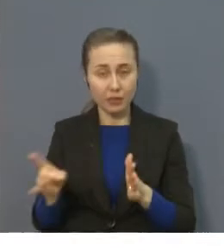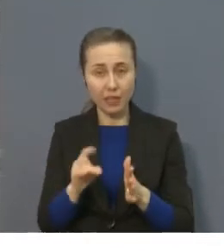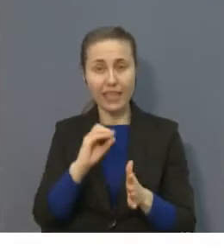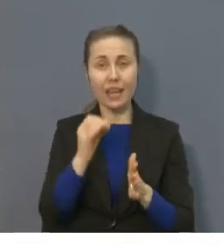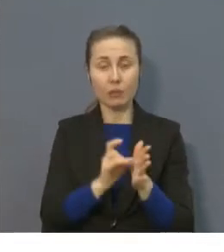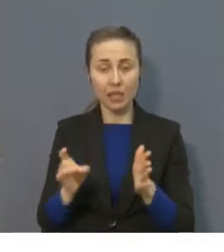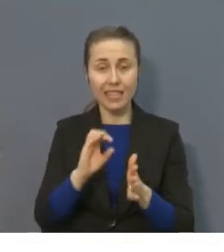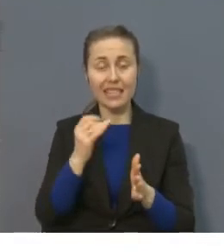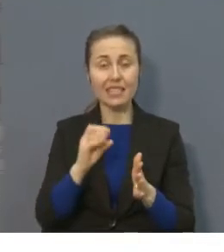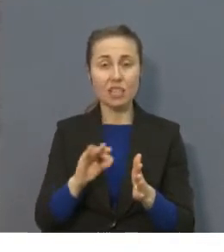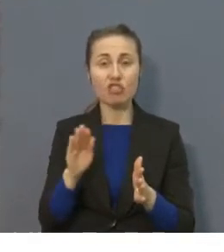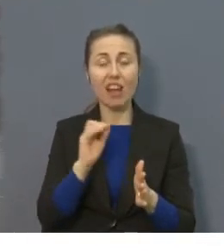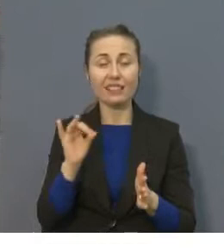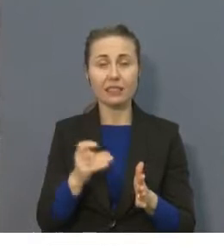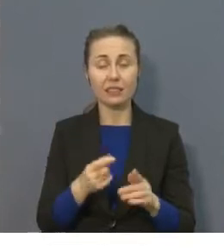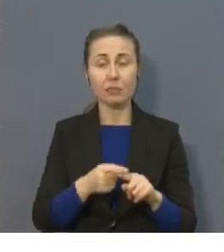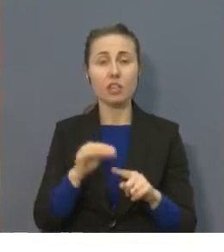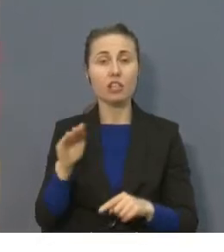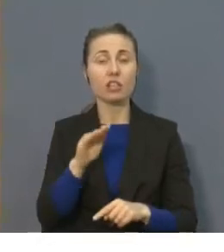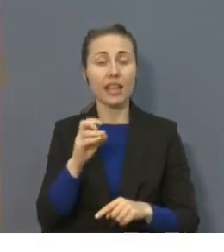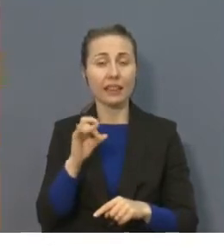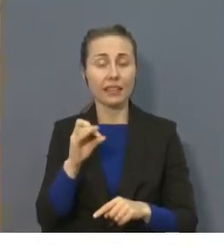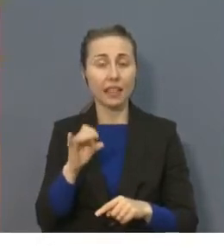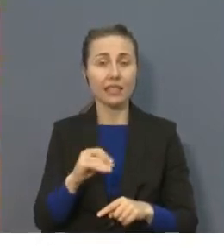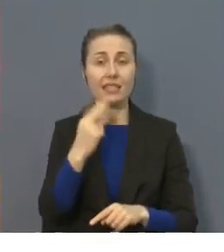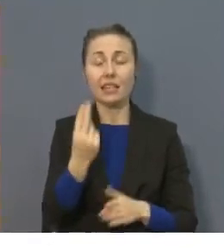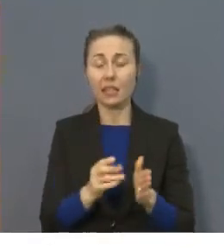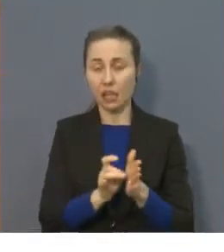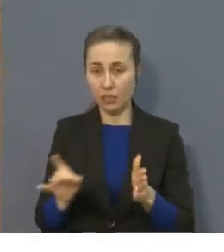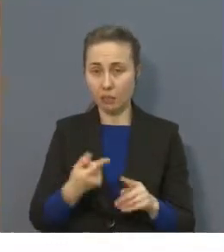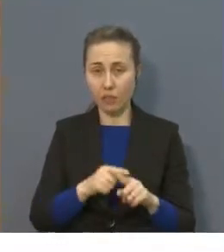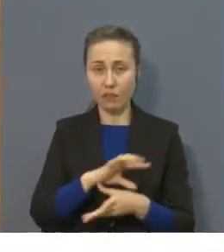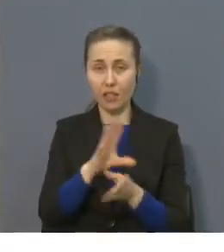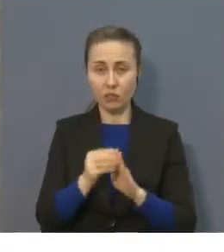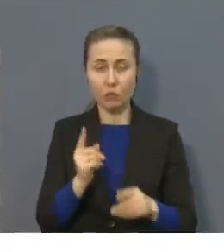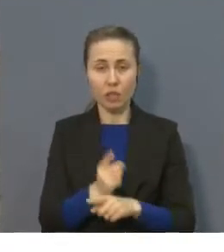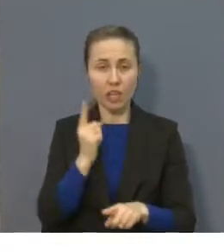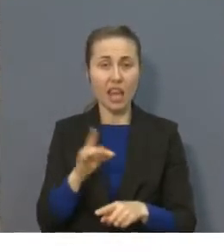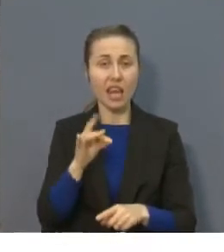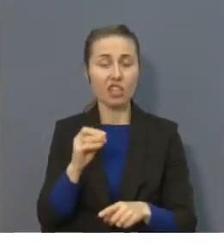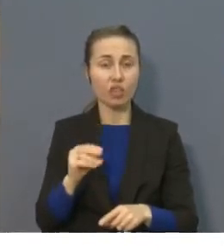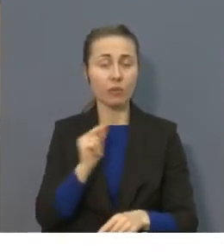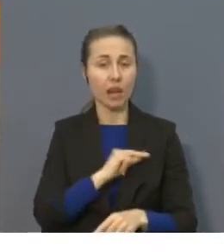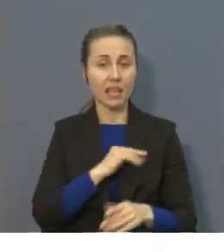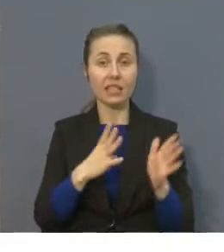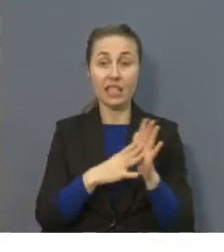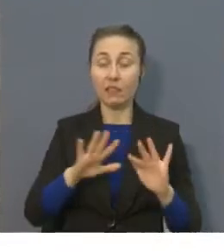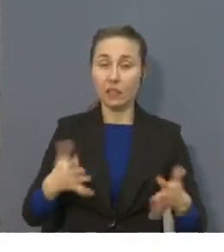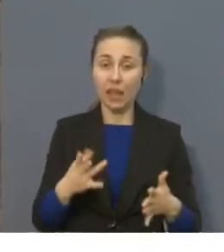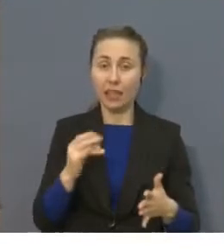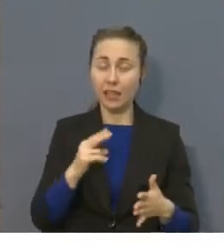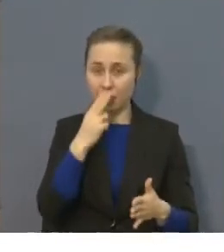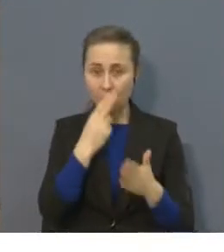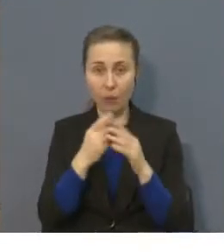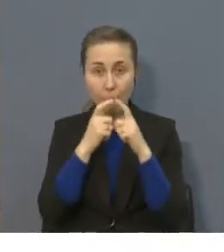және Целиноград аудандарында анықталды. Негізінен жұмыс режимін бұзуға қатысты 9 жағдай, маска режимін сақтамаған 2,